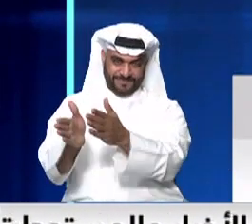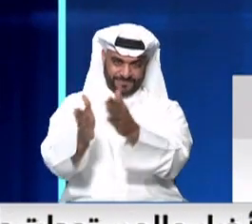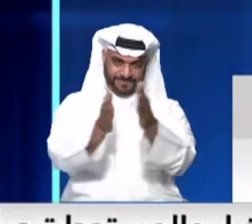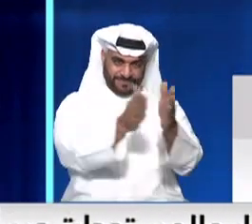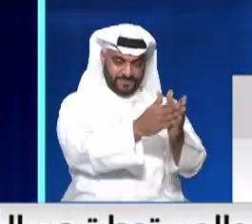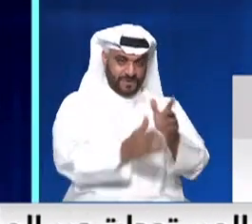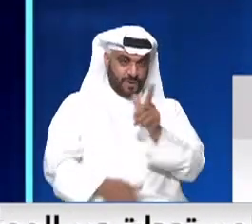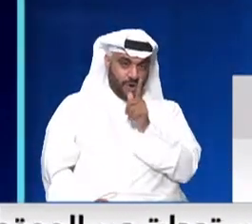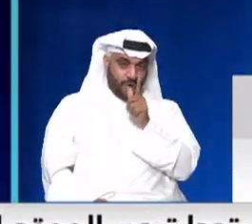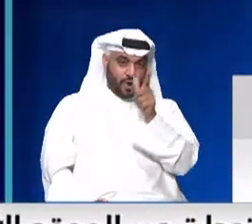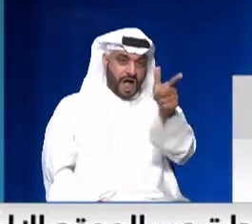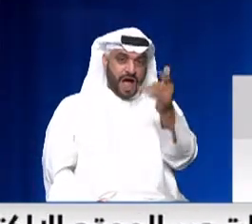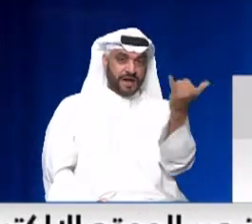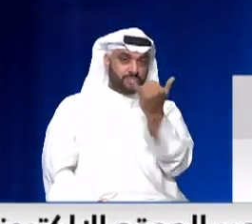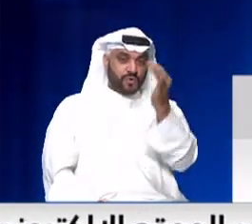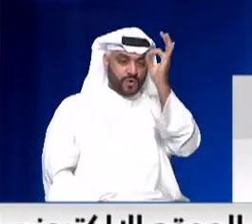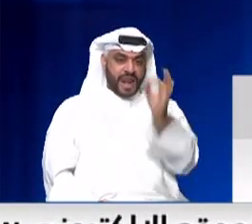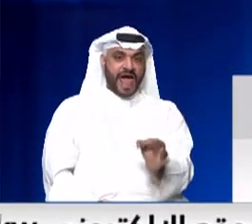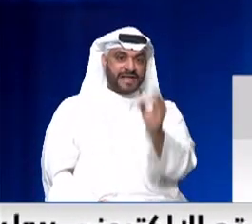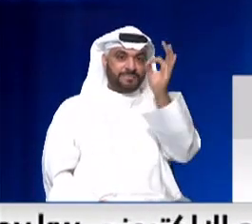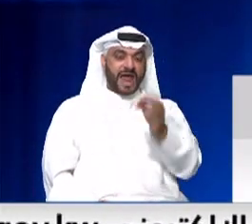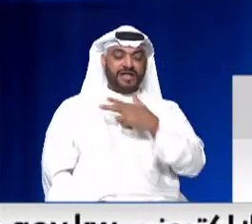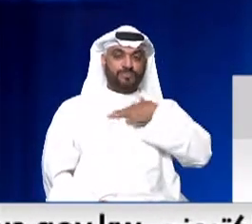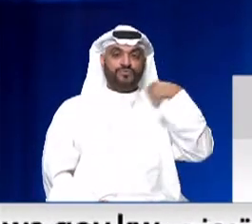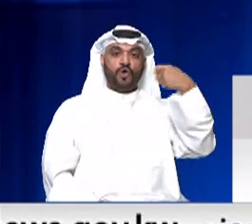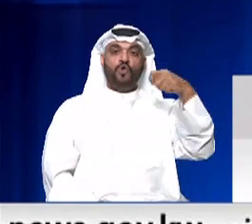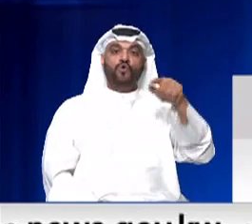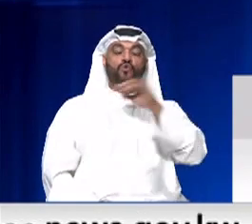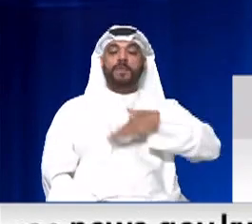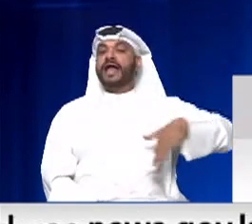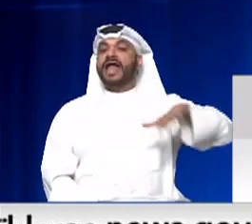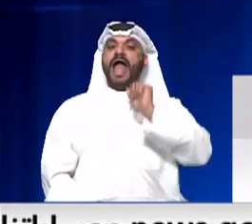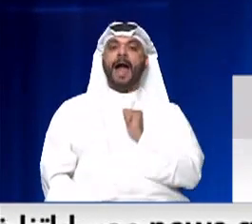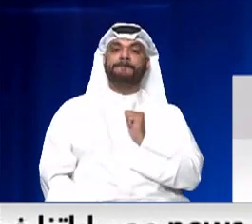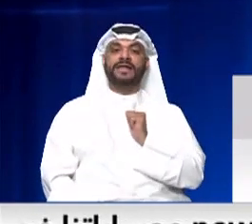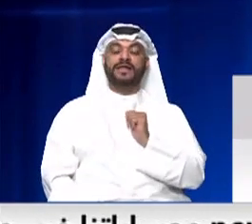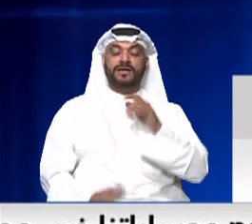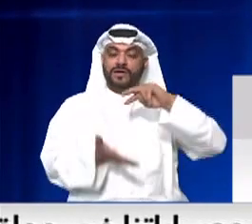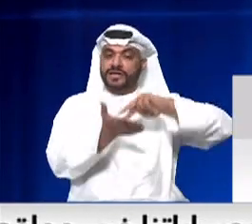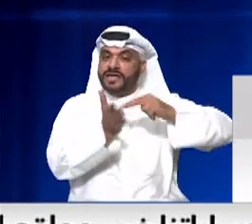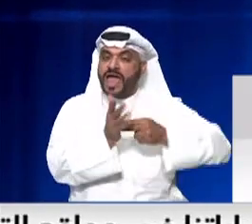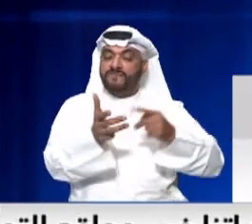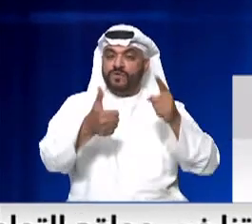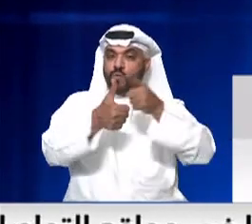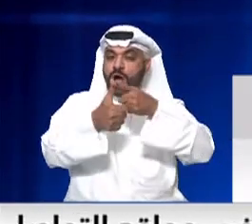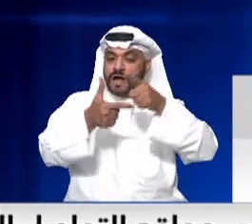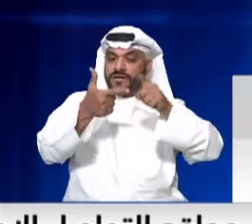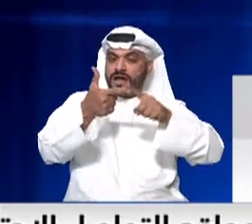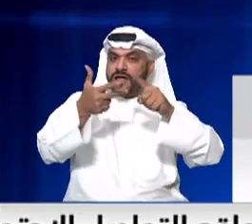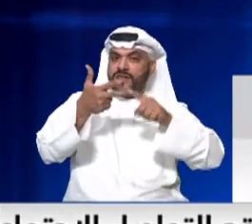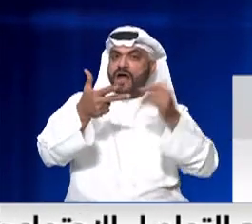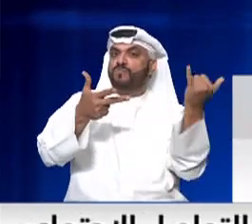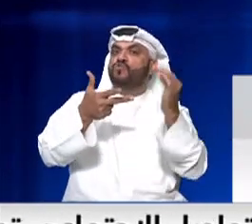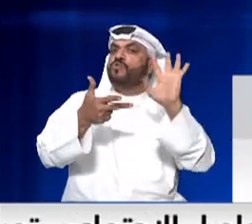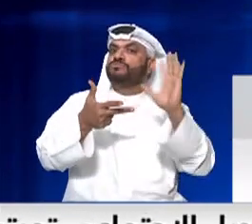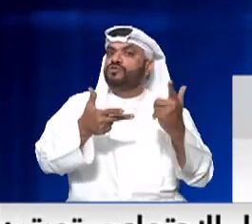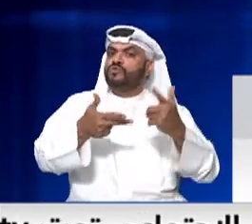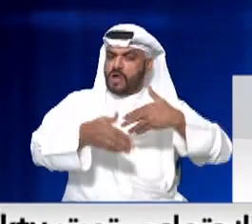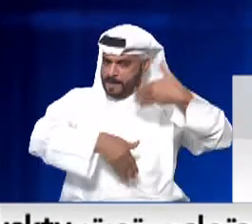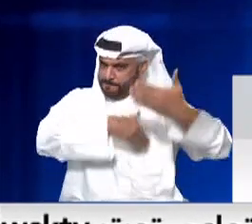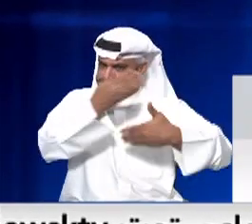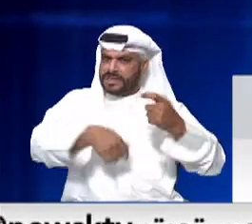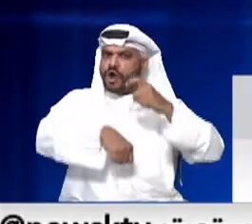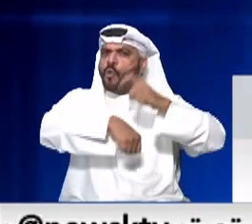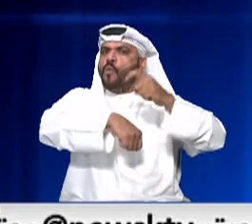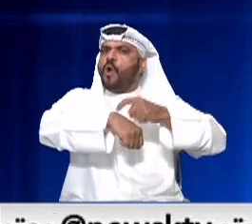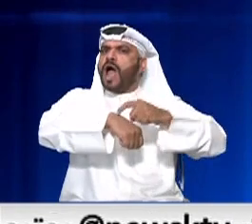مجلس الوزراء بدور اللجنة التنسيقية الحكومية النيابية التي قامت بتحديد أولويات المشاريع بقوانين والاقتراحات